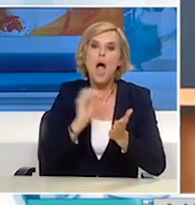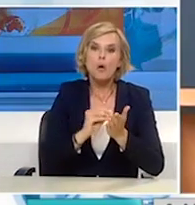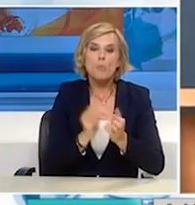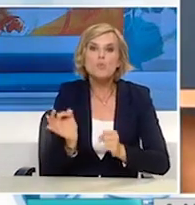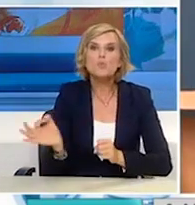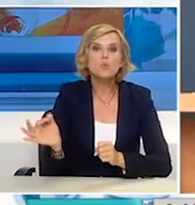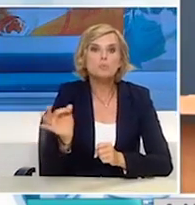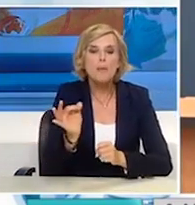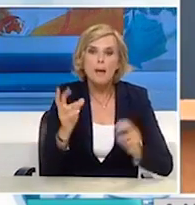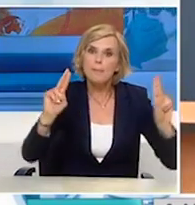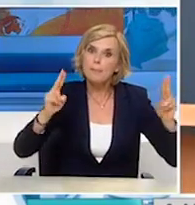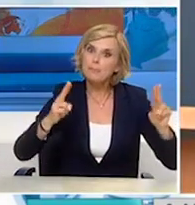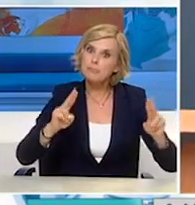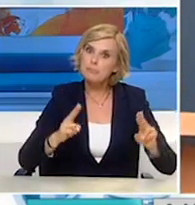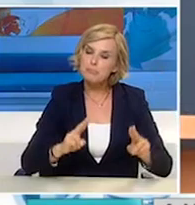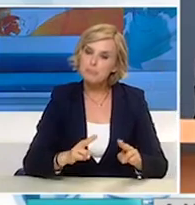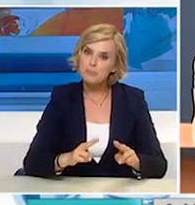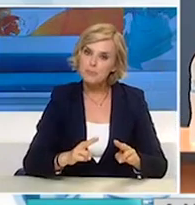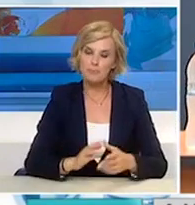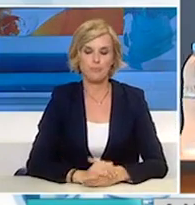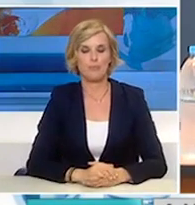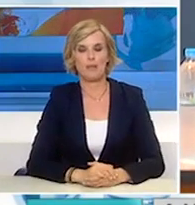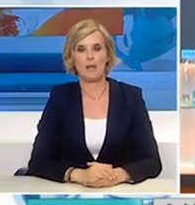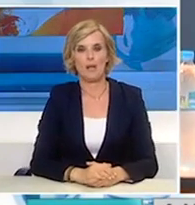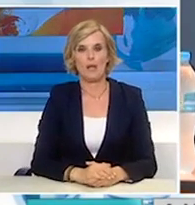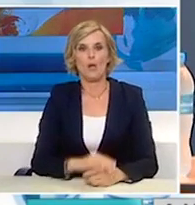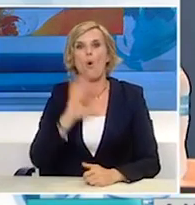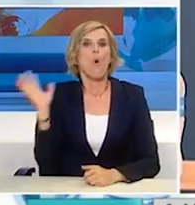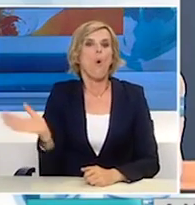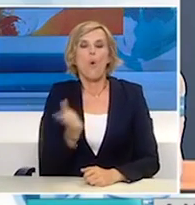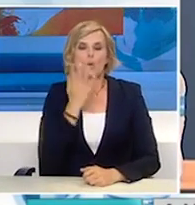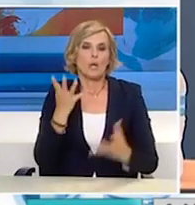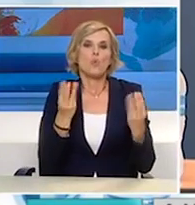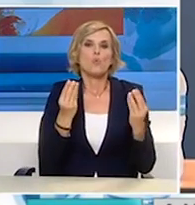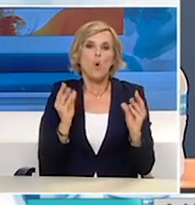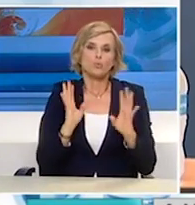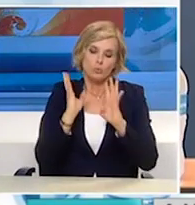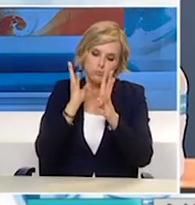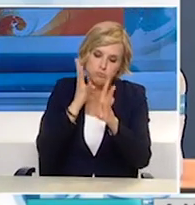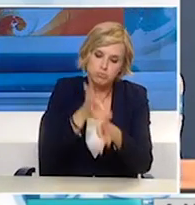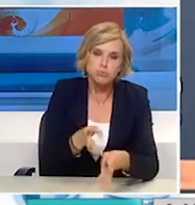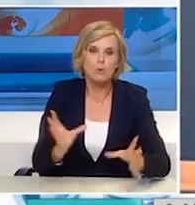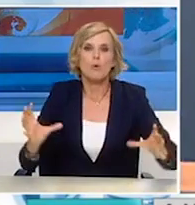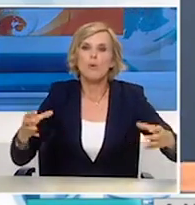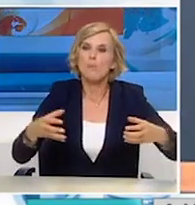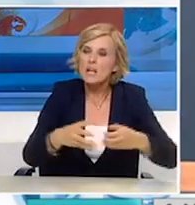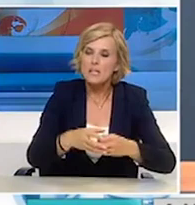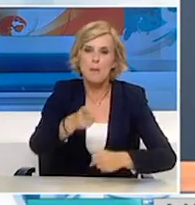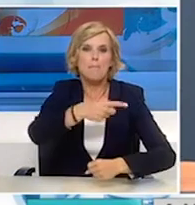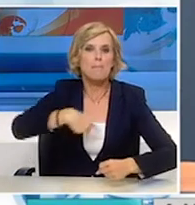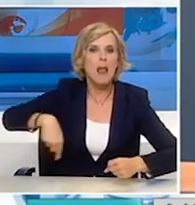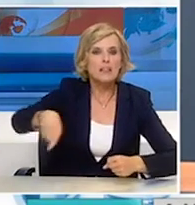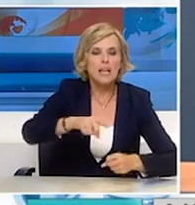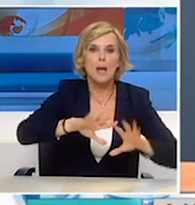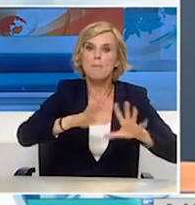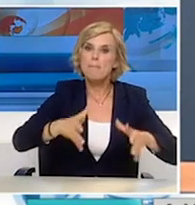οποιαδήποτε αύξηση σε αυτό που ονομάζουμε μαζικές συγκεντρώσεις και η επιπτώσεις της στην πορεία μιας επιδημίας σε ένα συγκεκριμένο